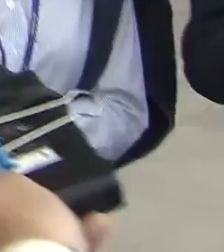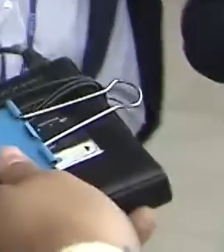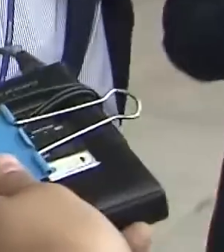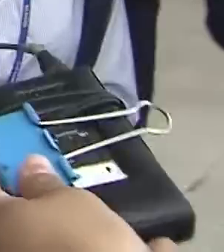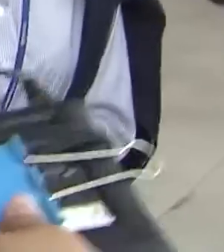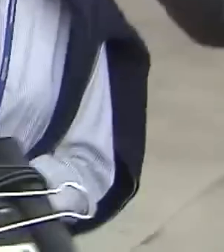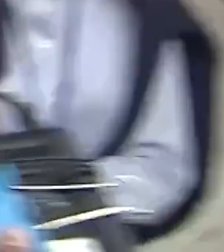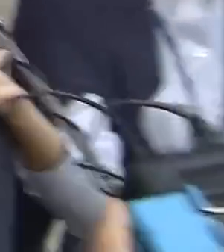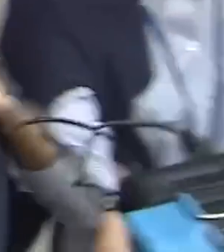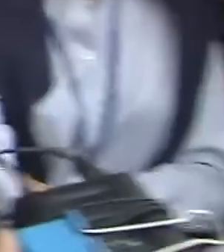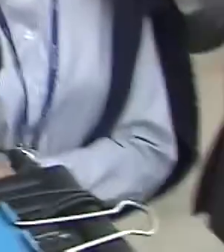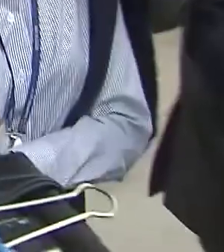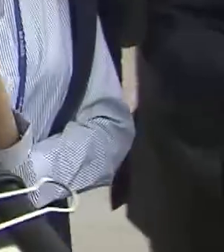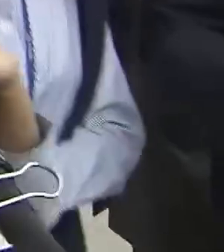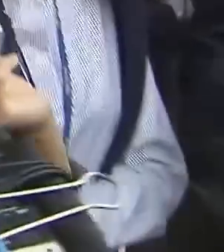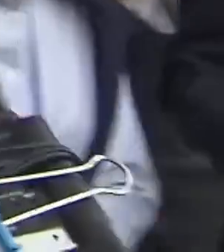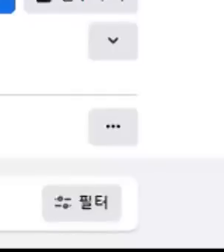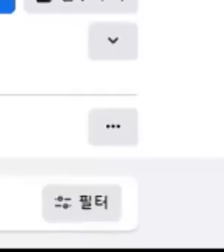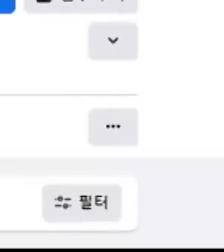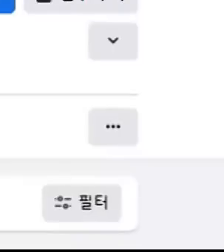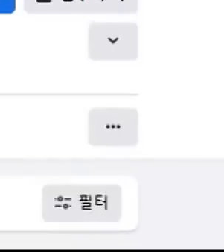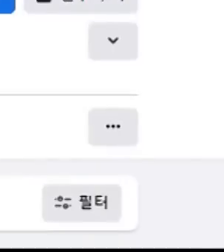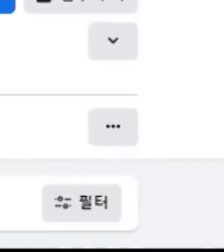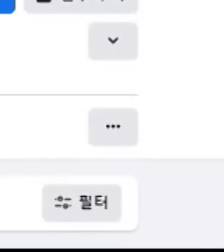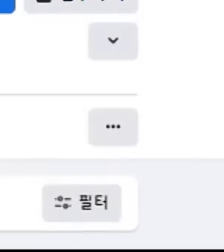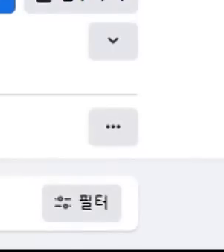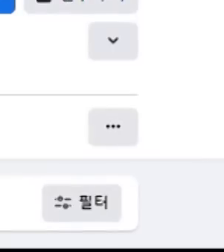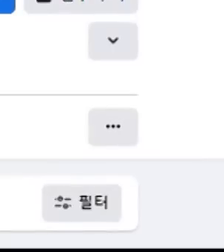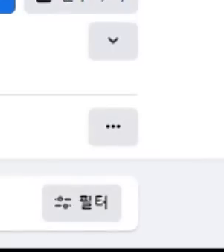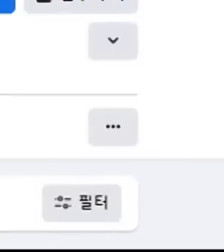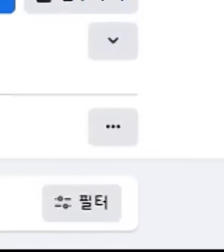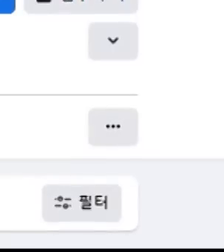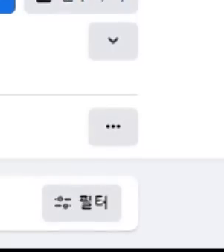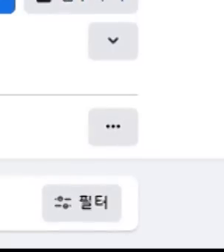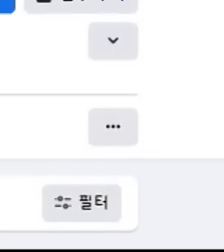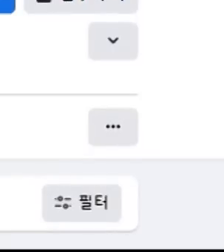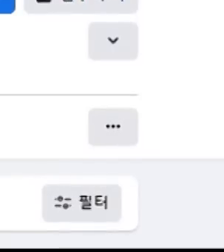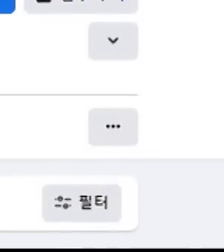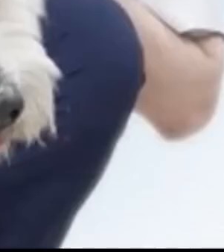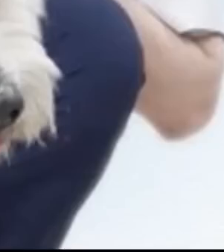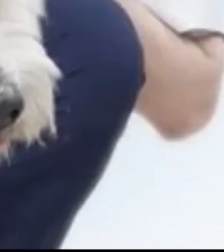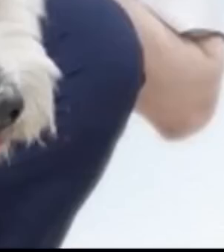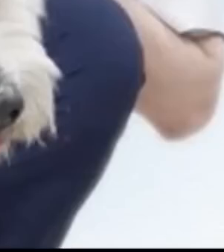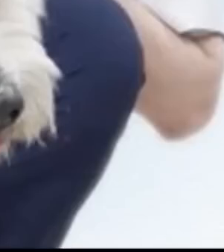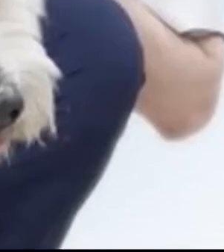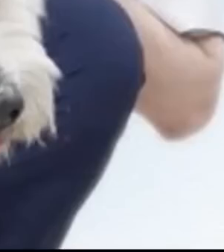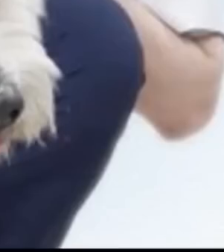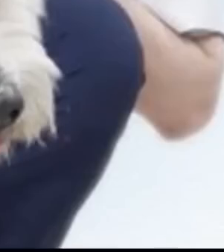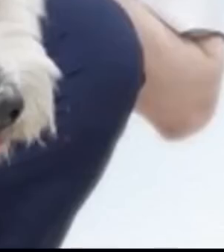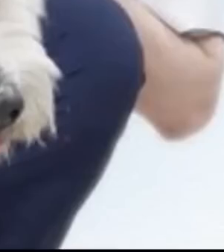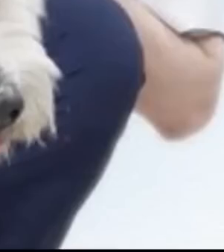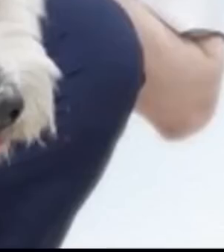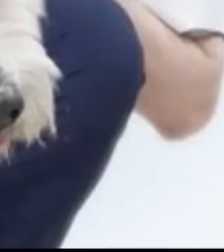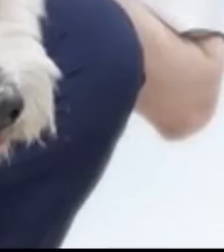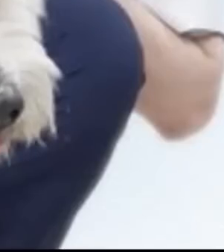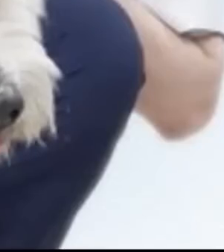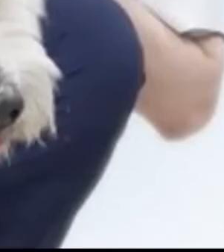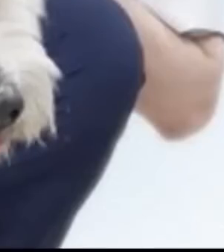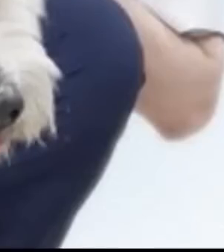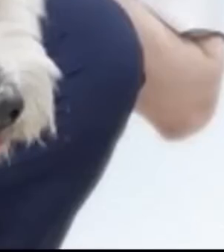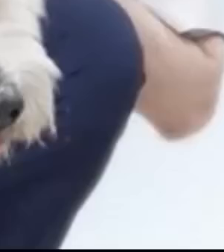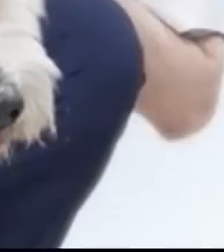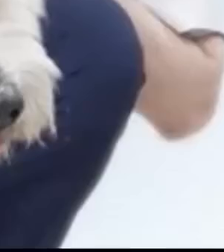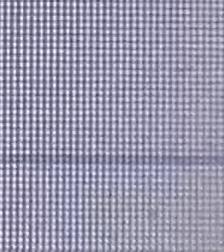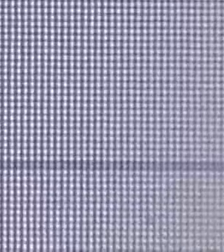기준으로 2021년 11억 8천여만 원, 2022년 12억 6천여만 원, 2023년은 15억 3천여만 원으로 자산은